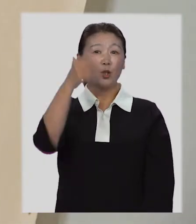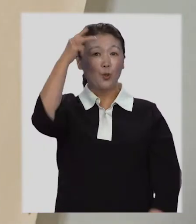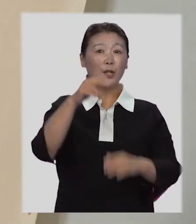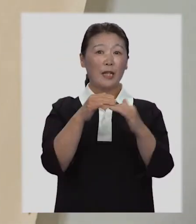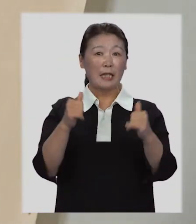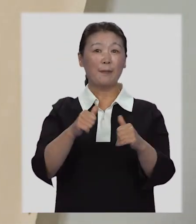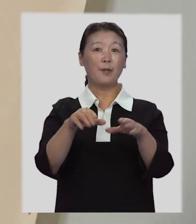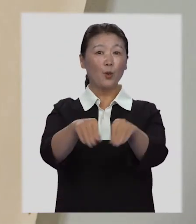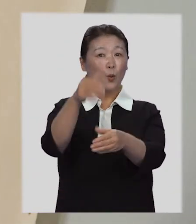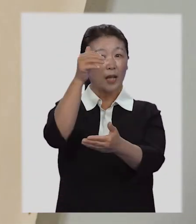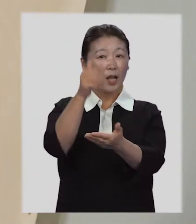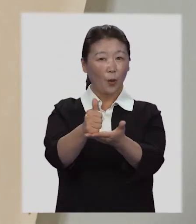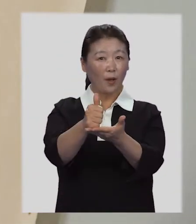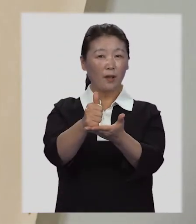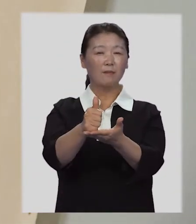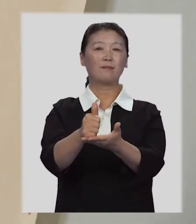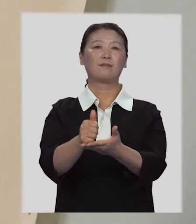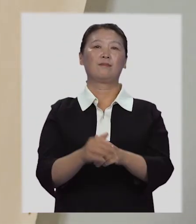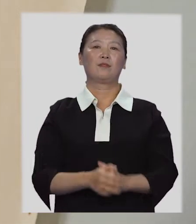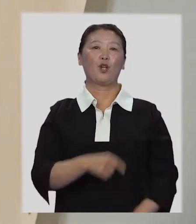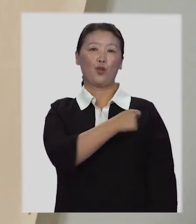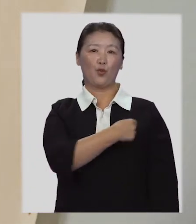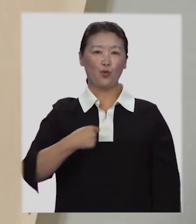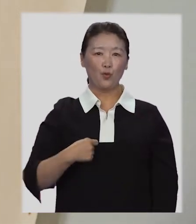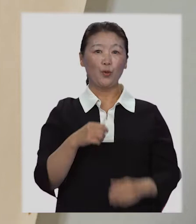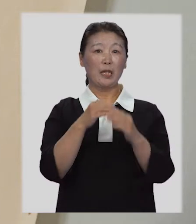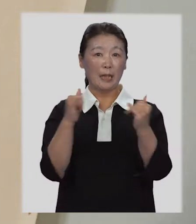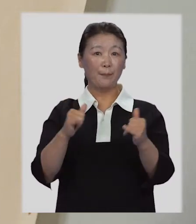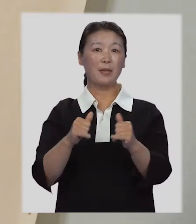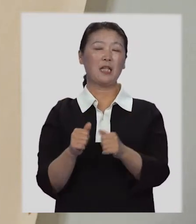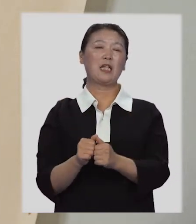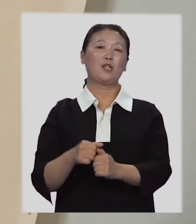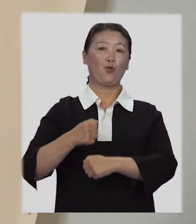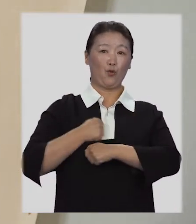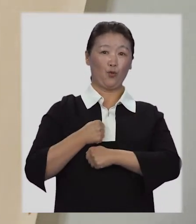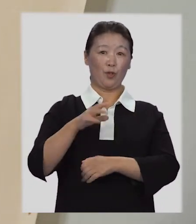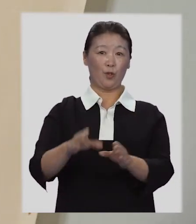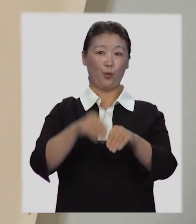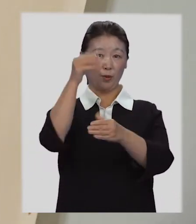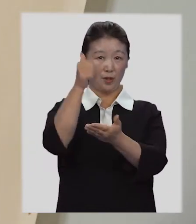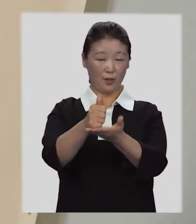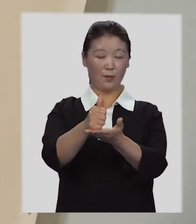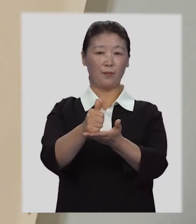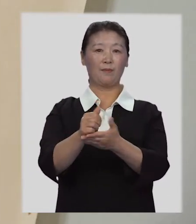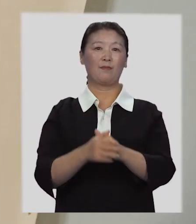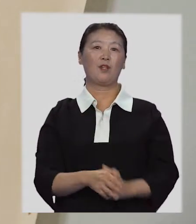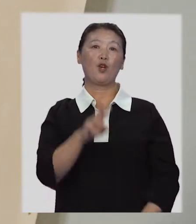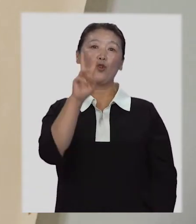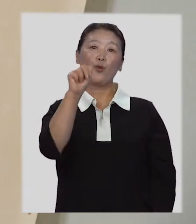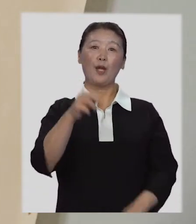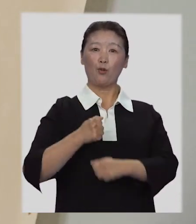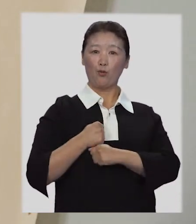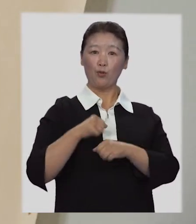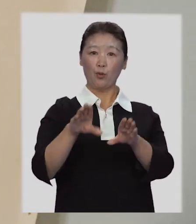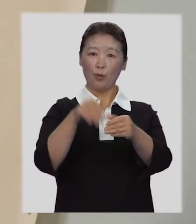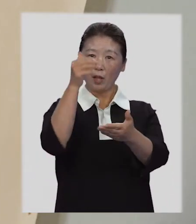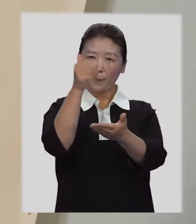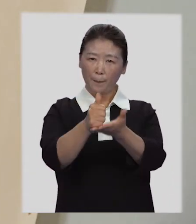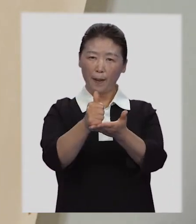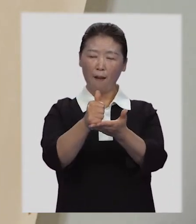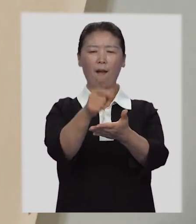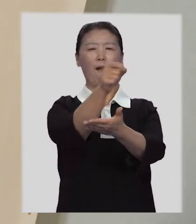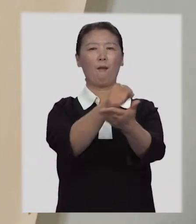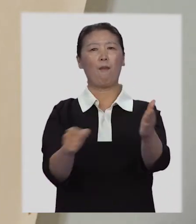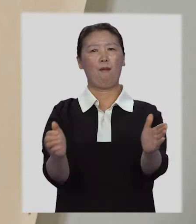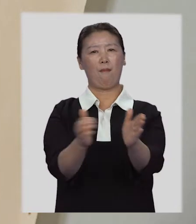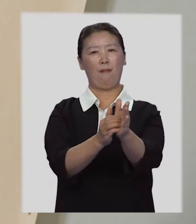조선인민군 총사령관 김일성, 중국인민지원군 총사령관 펑더하이, 유엔군 총사령관 마크웨인